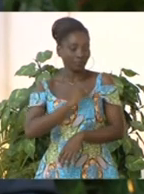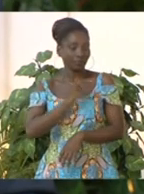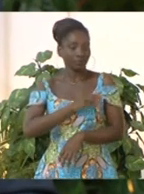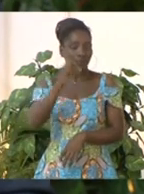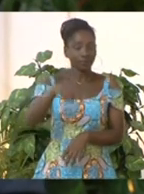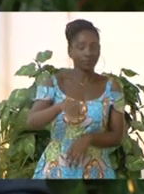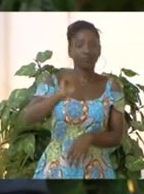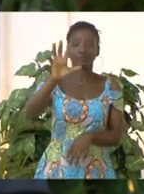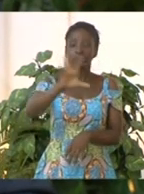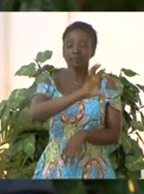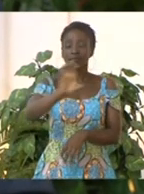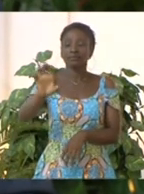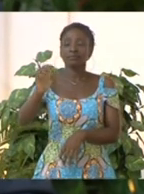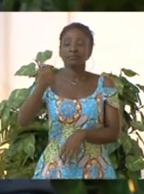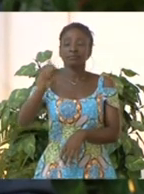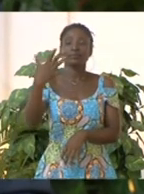1515. Votants,